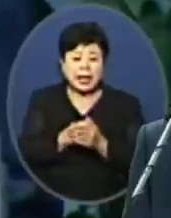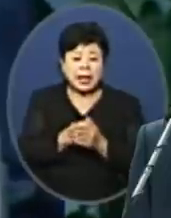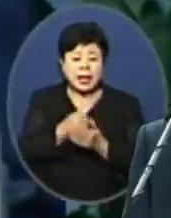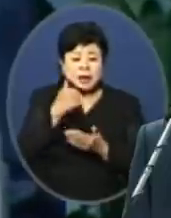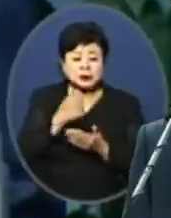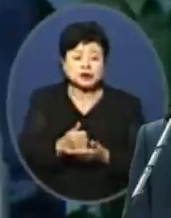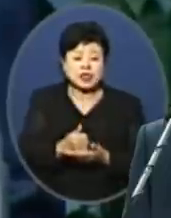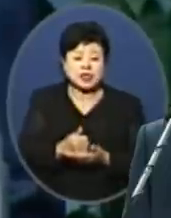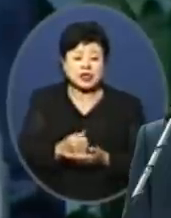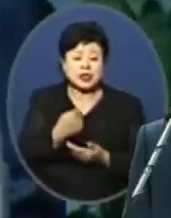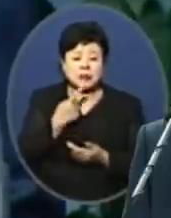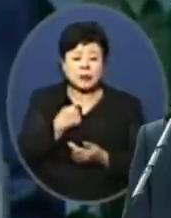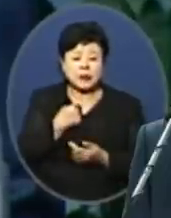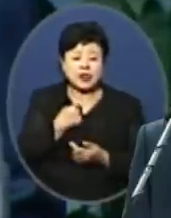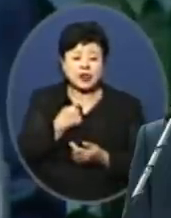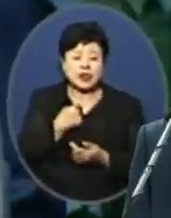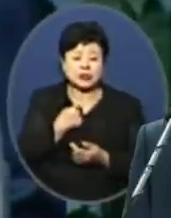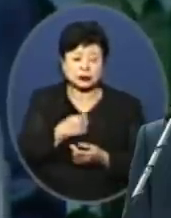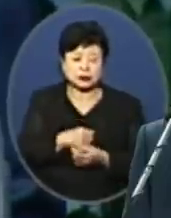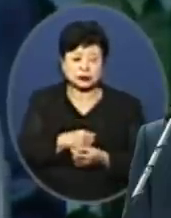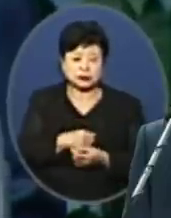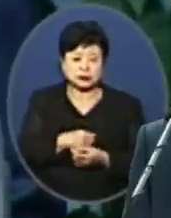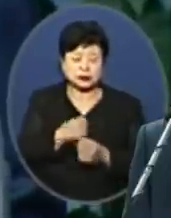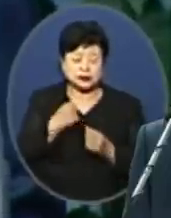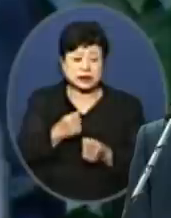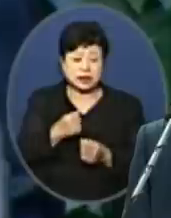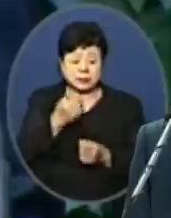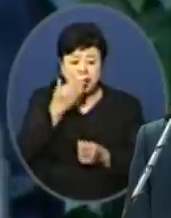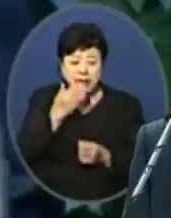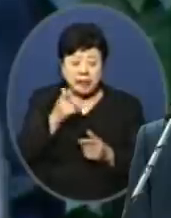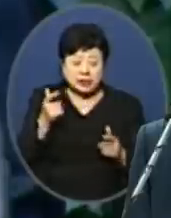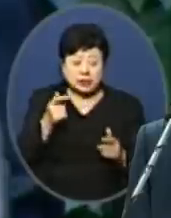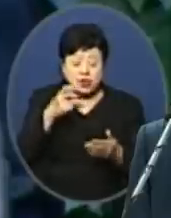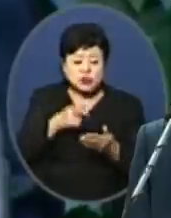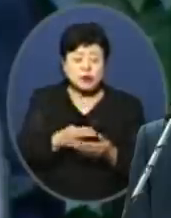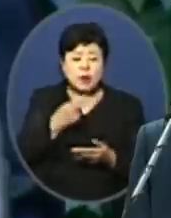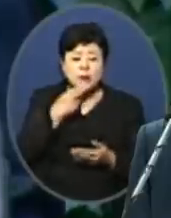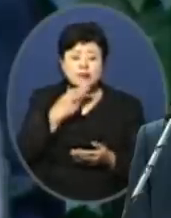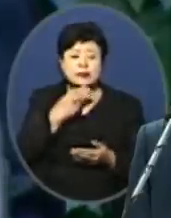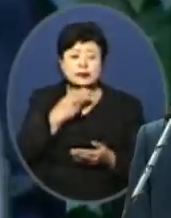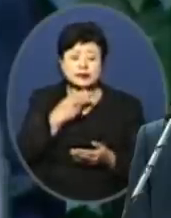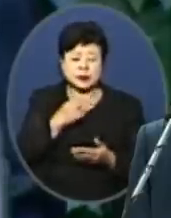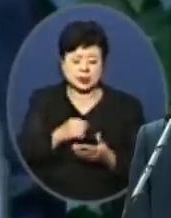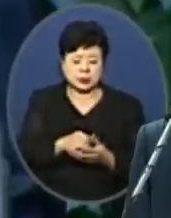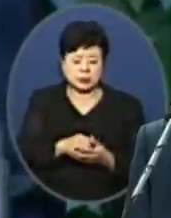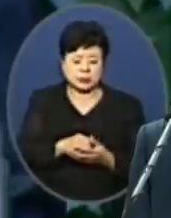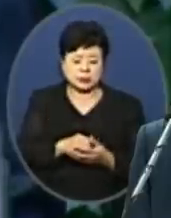죄 짓고 살아야 되겠다. 그렇지 않습니다. 율법이 없어짐과 동시에